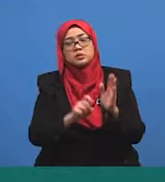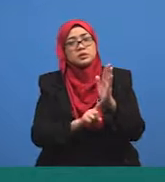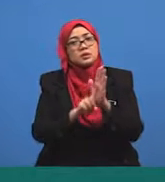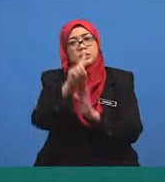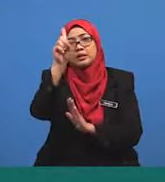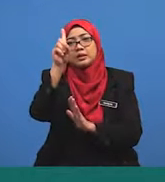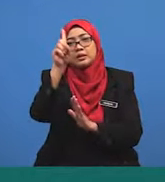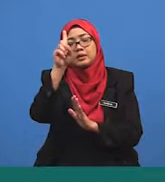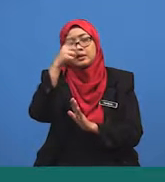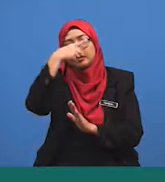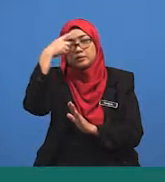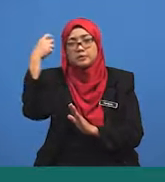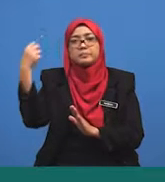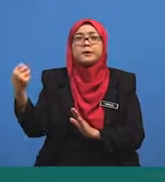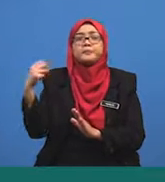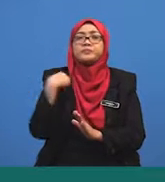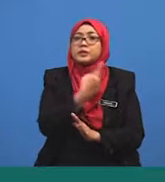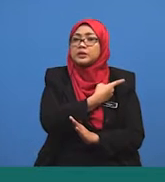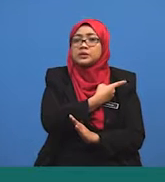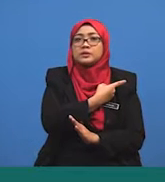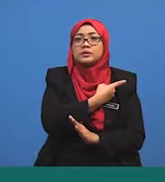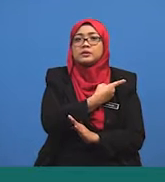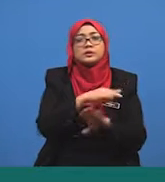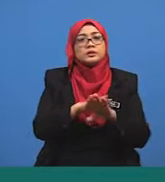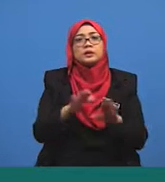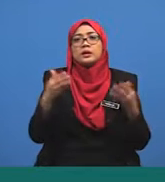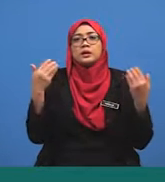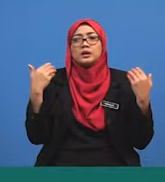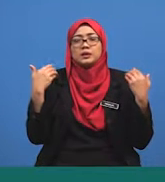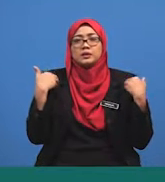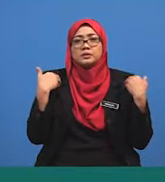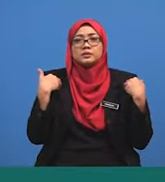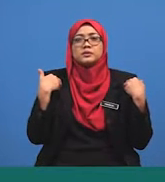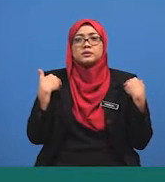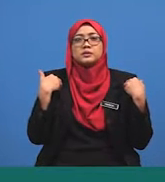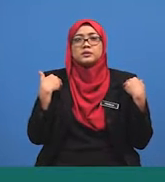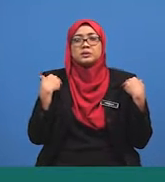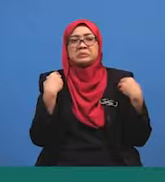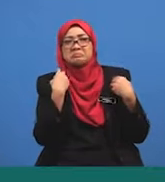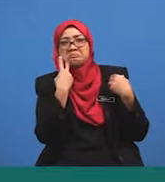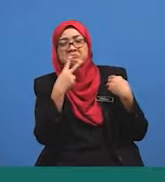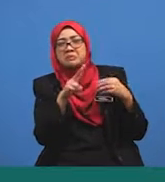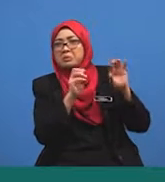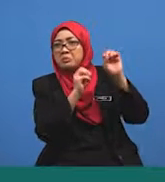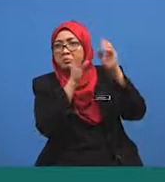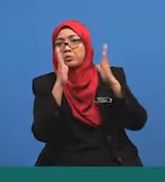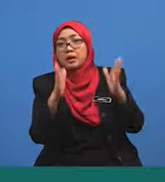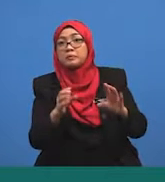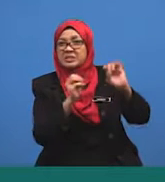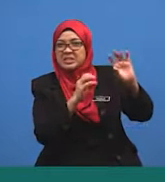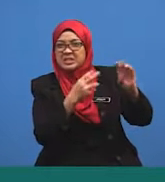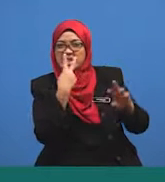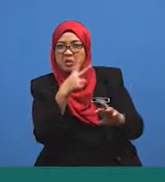menguasai ekonomi sejagat, dan kita tidak akan diperlekehkan dan dipandang hina oleh musuh-musuh